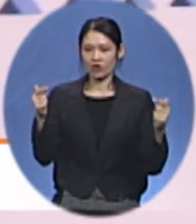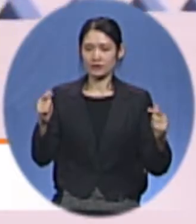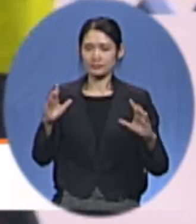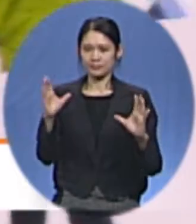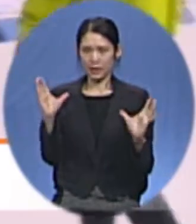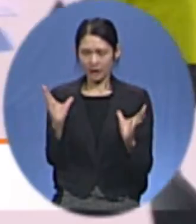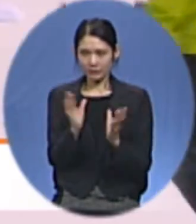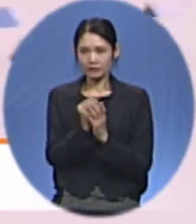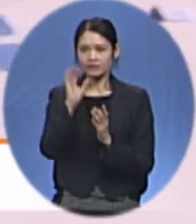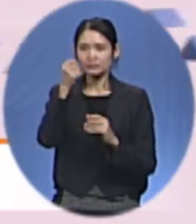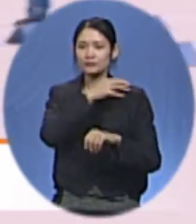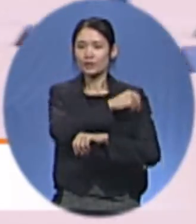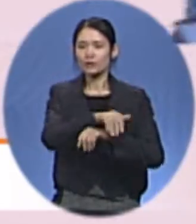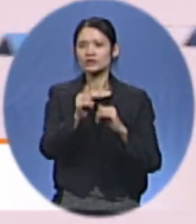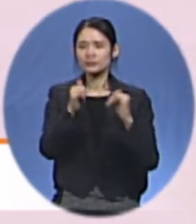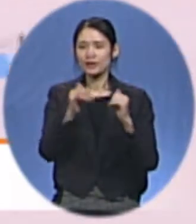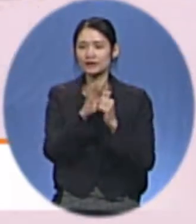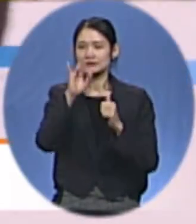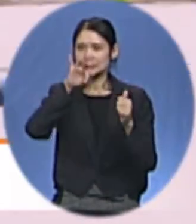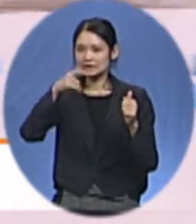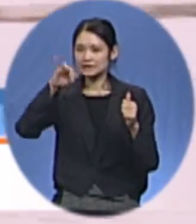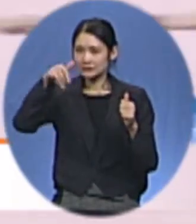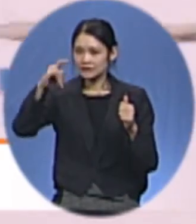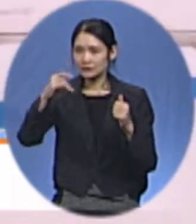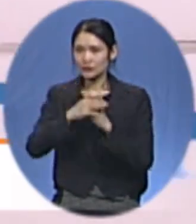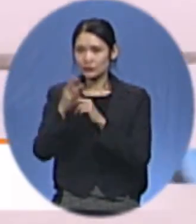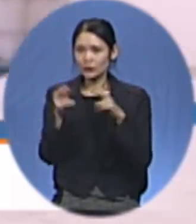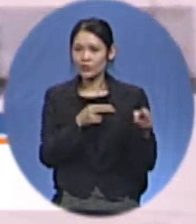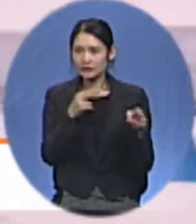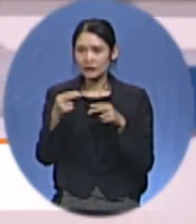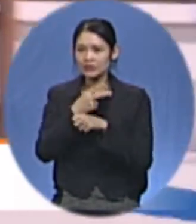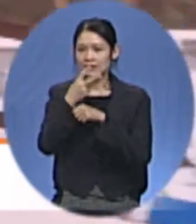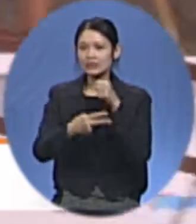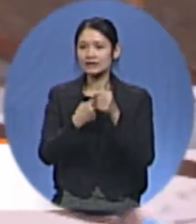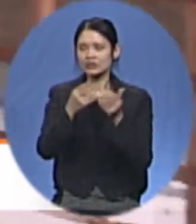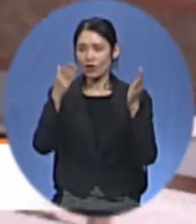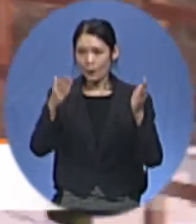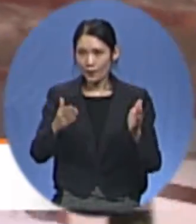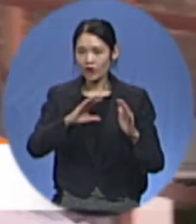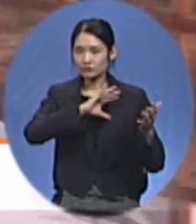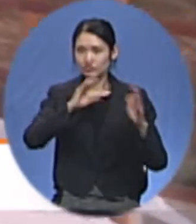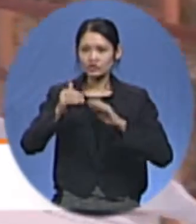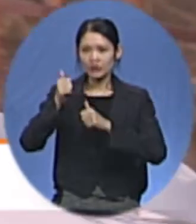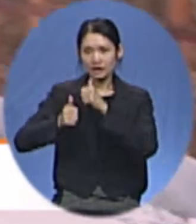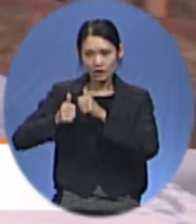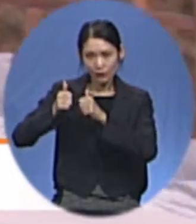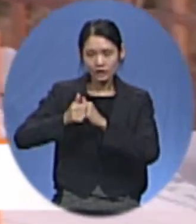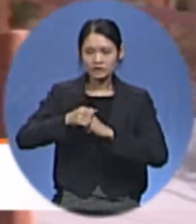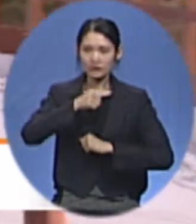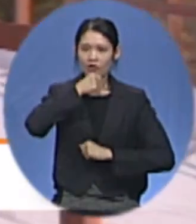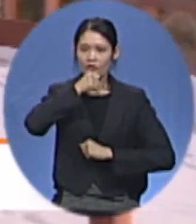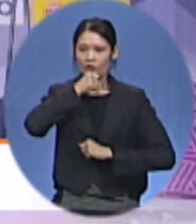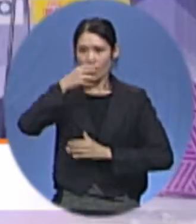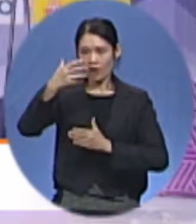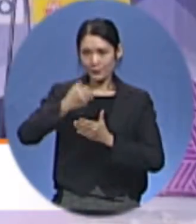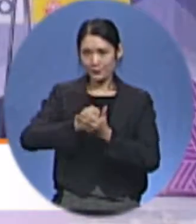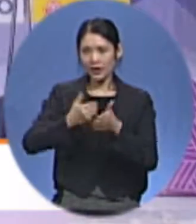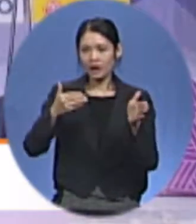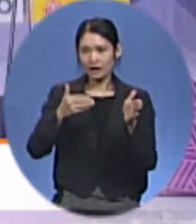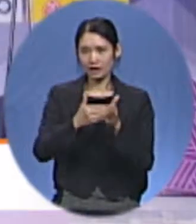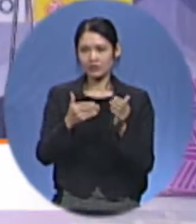스포츠맨으로 불리던 신혜연 선수는 노르딕 스키를 만난 지 2년여 만에 국제대회에서 괄목할 성과를 만들어내고